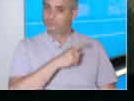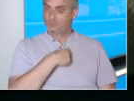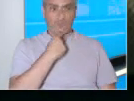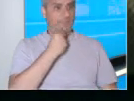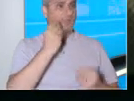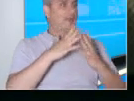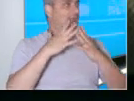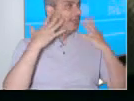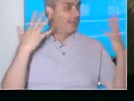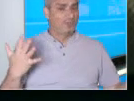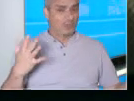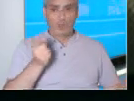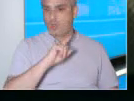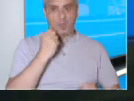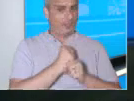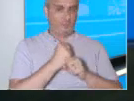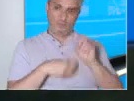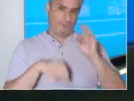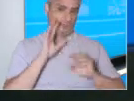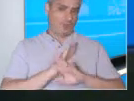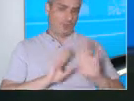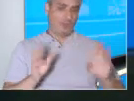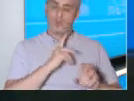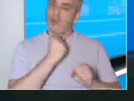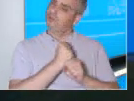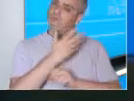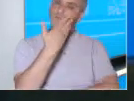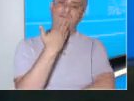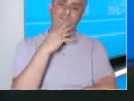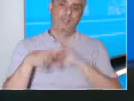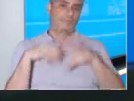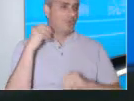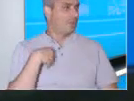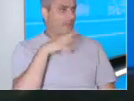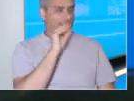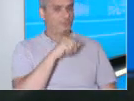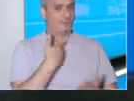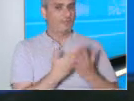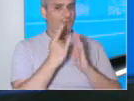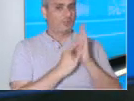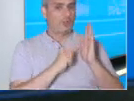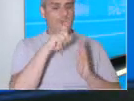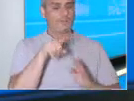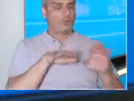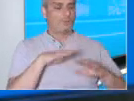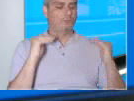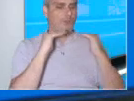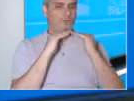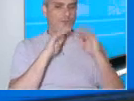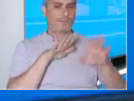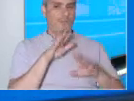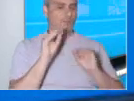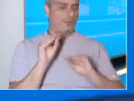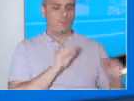על הדבר הגדול, לא ללכת לבחירות. לא לגרור את מדינת ישראל לבחירות. אני מדבר עכשיו על הצעת החוק לביטול הממשלה הפריטטית